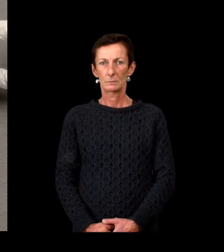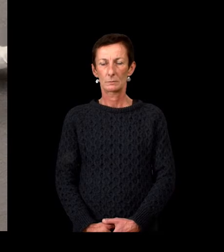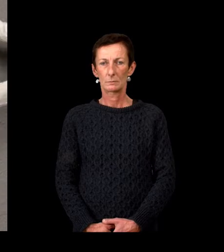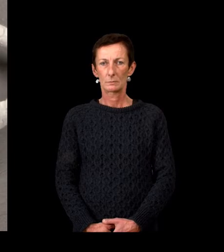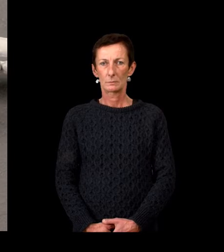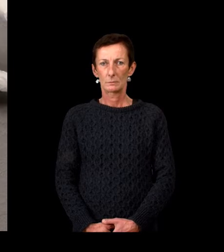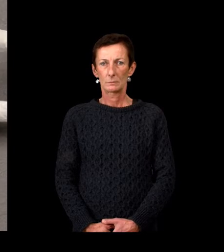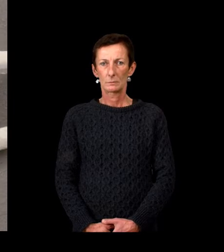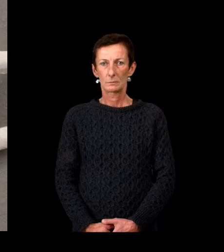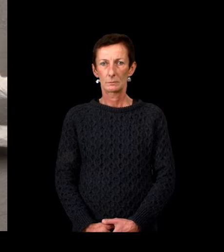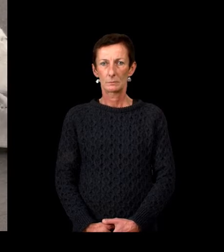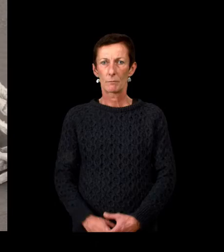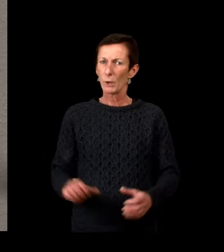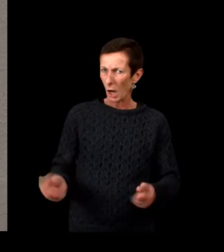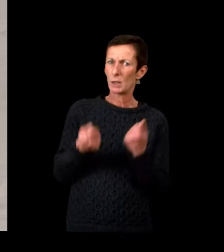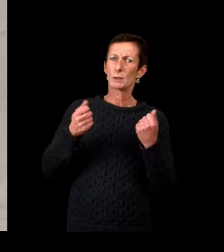Allez Sam, faut se bouger.